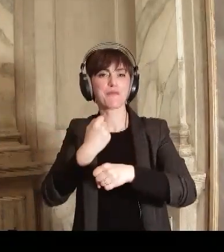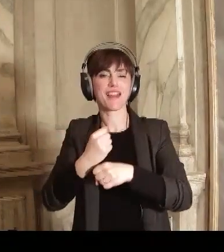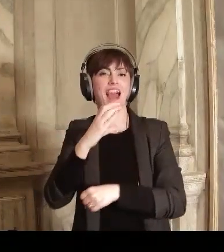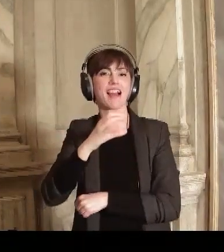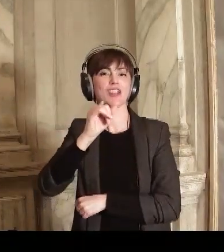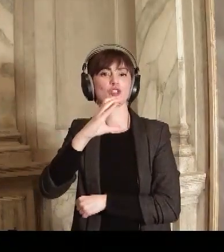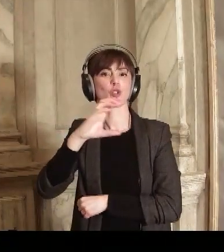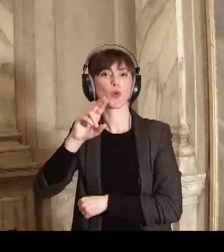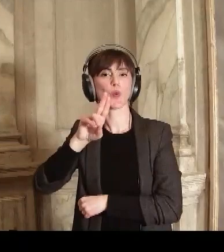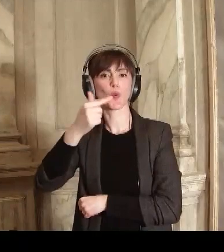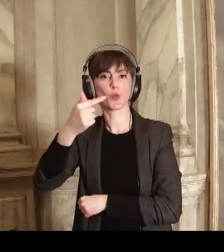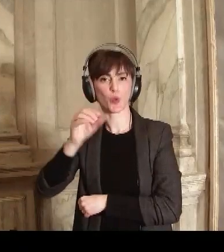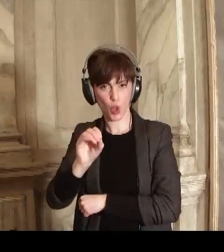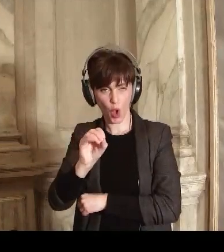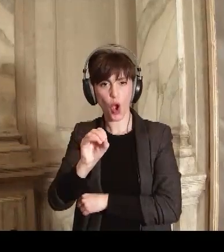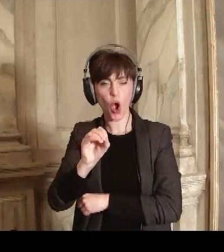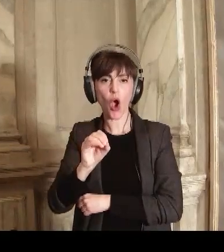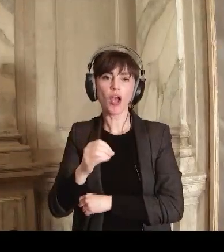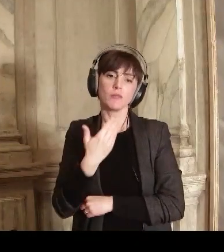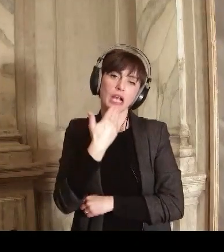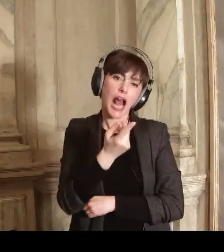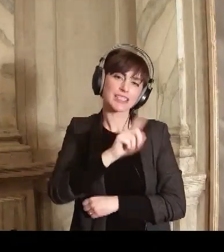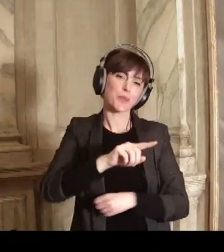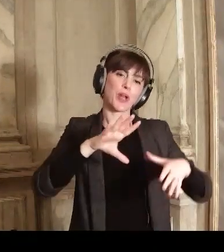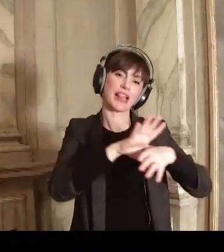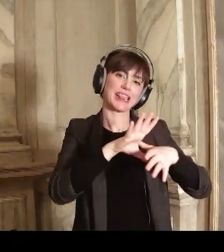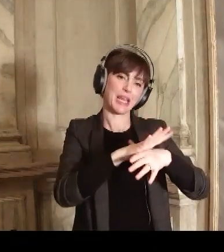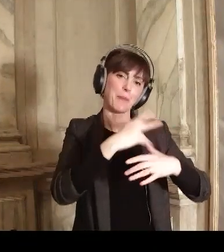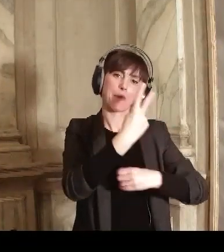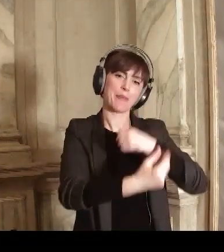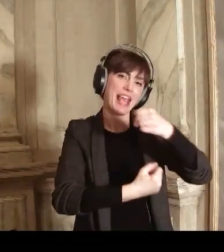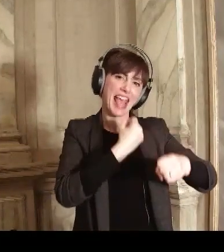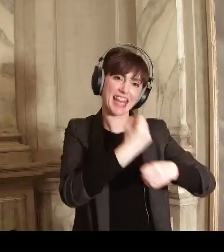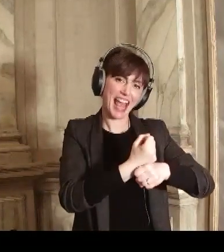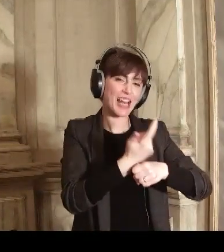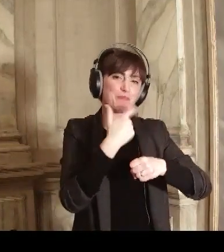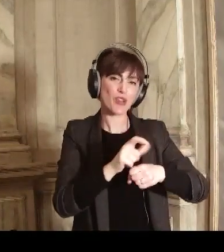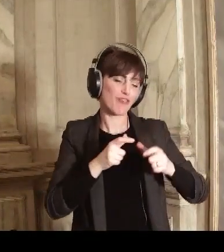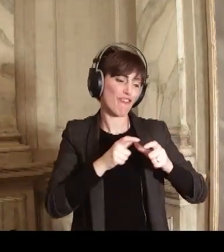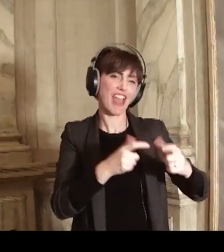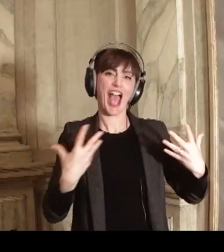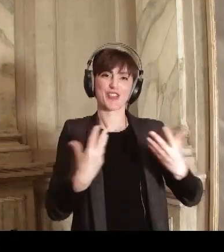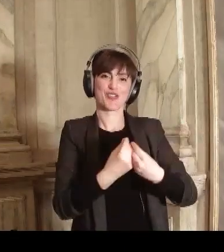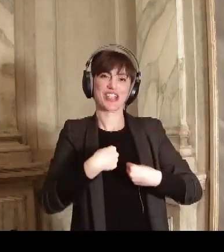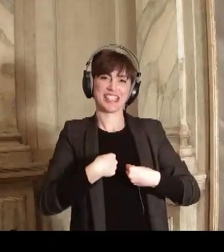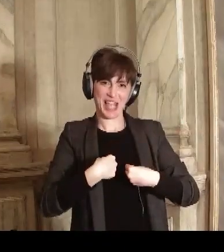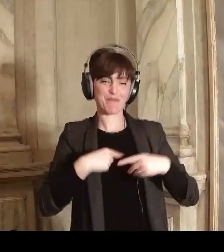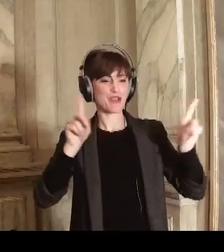per condividere con me e con tutti gli artisti invitati questo grande viaggio all'interno del suono.